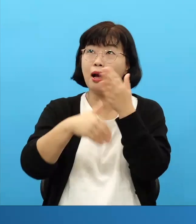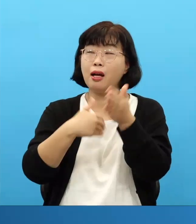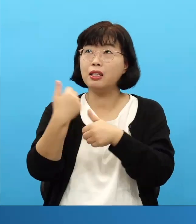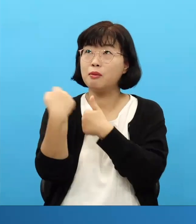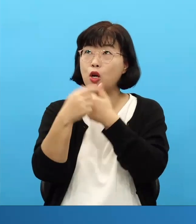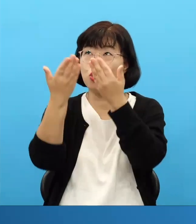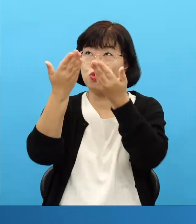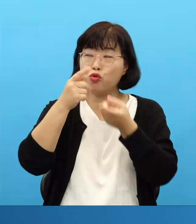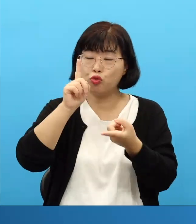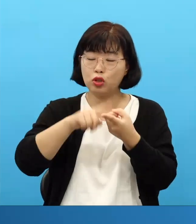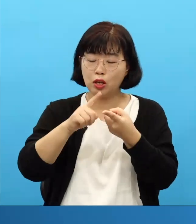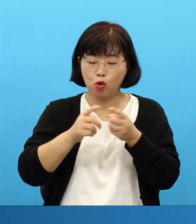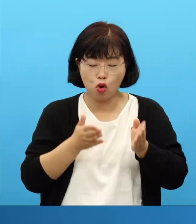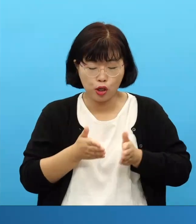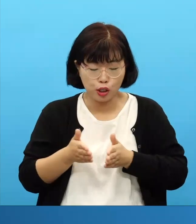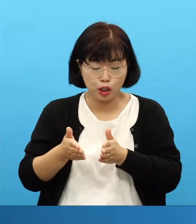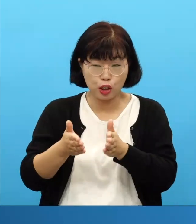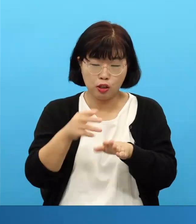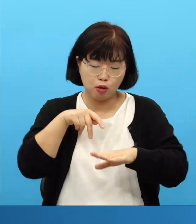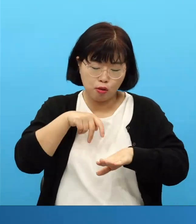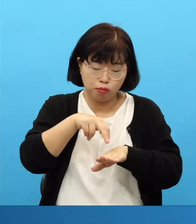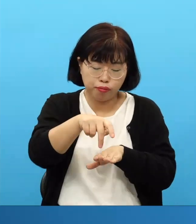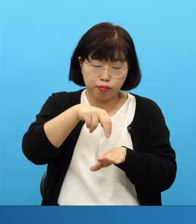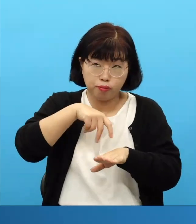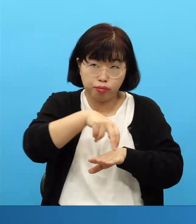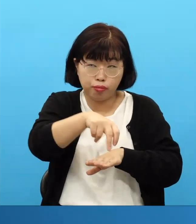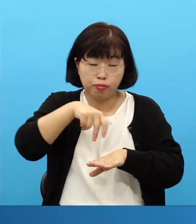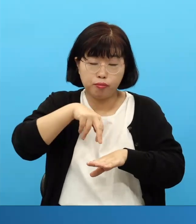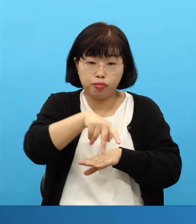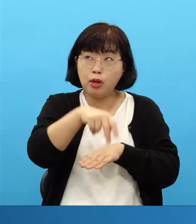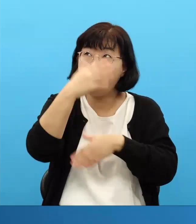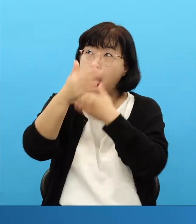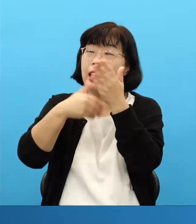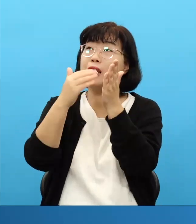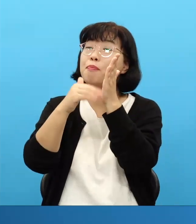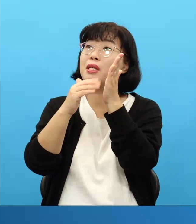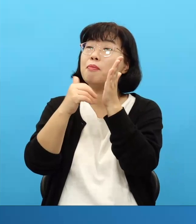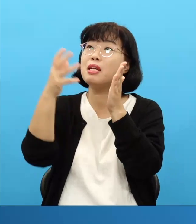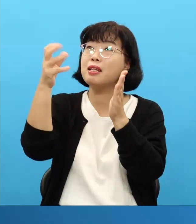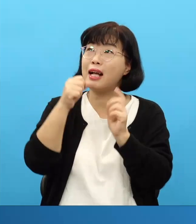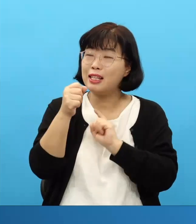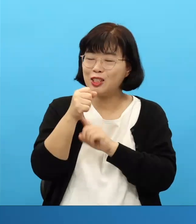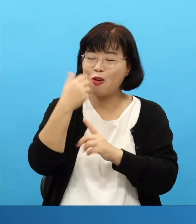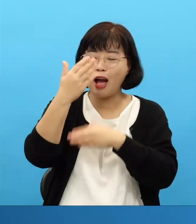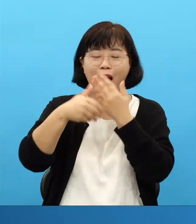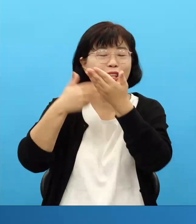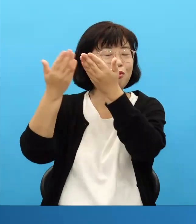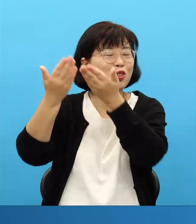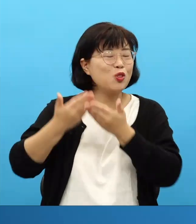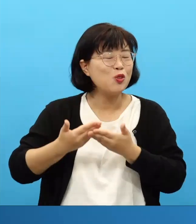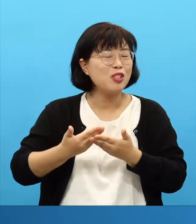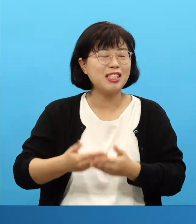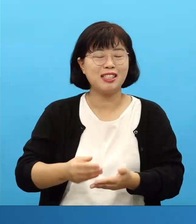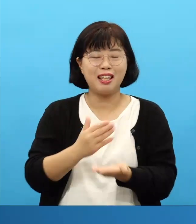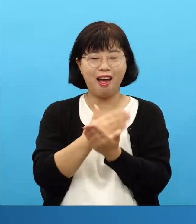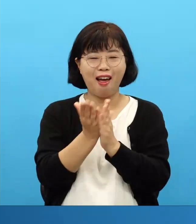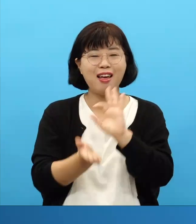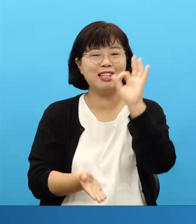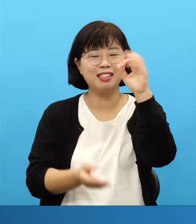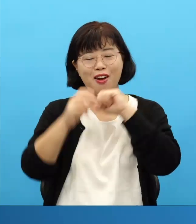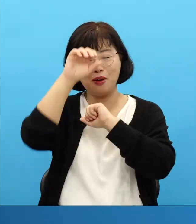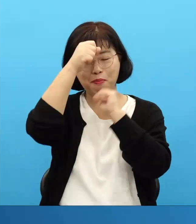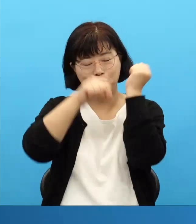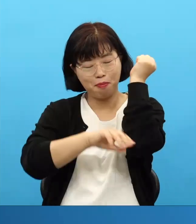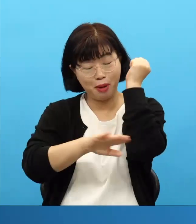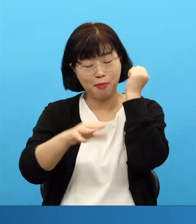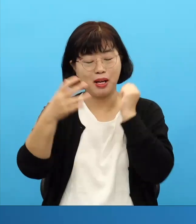following. 하나님의 비밀 가지고 가는 겁니다. You are going with God's mystery. 예, 하나님 주신 열 가지 발판 가지고 가는 겁니다. That you're going with the ten foot stools that God has given